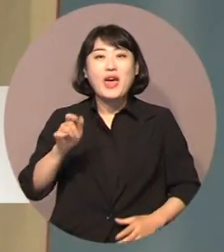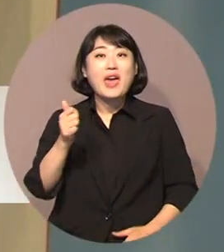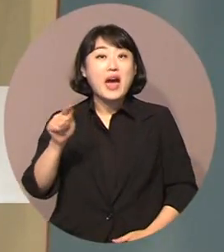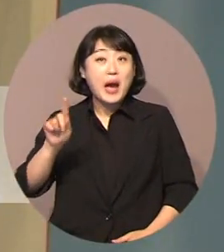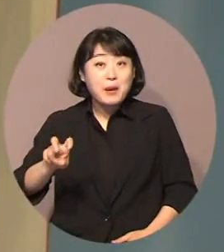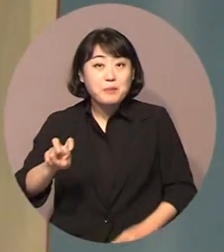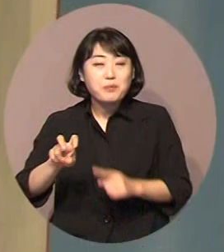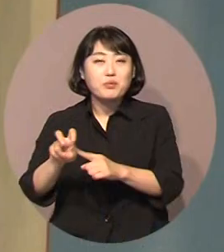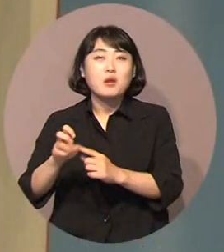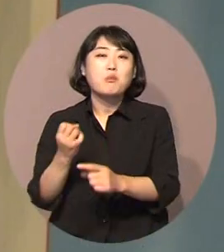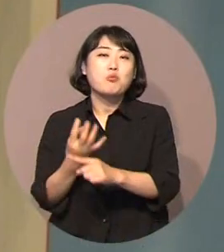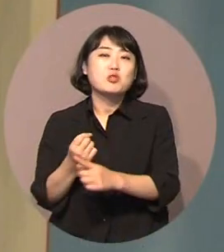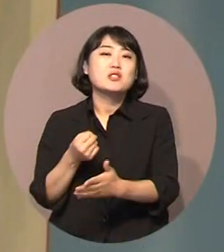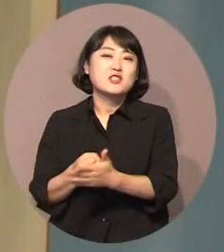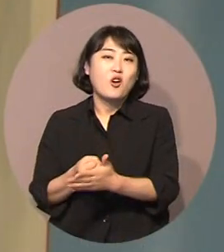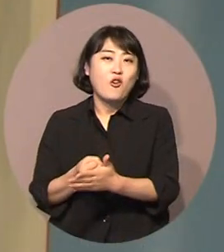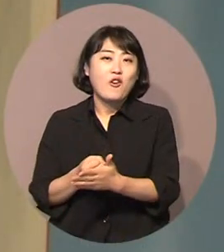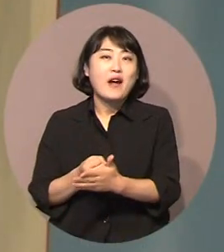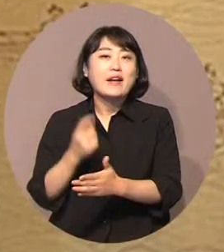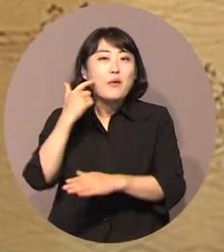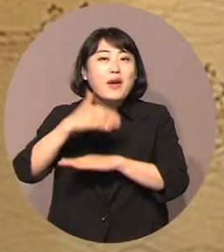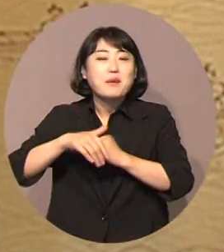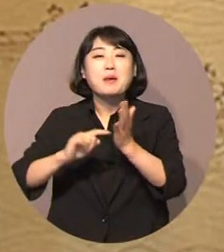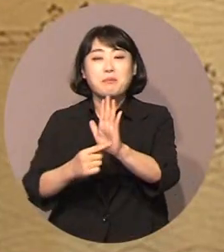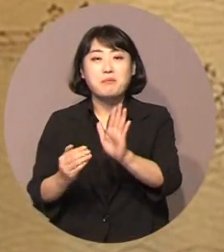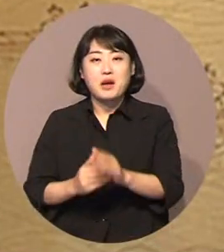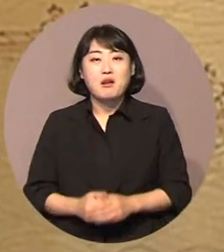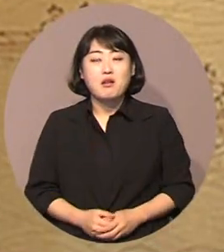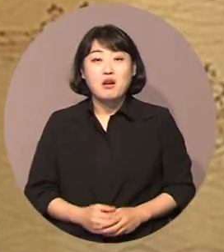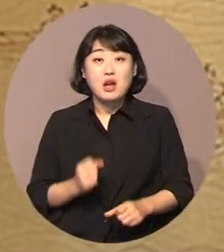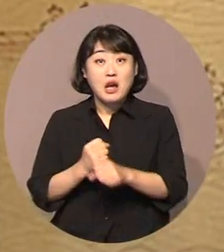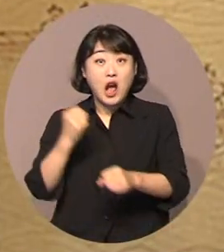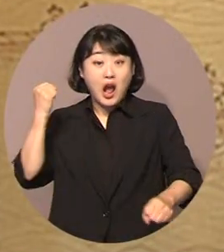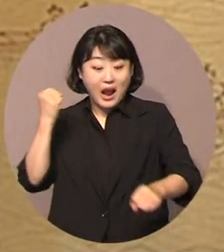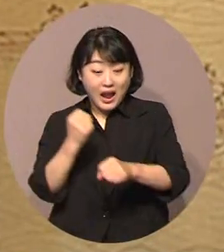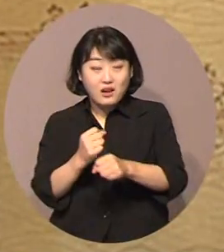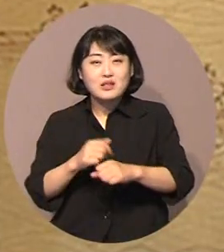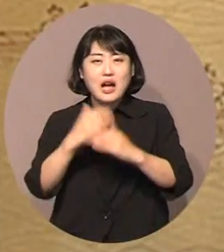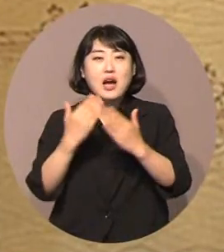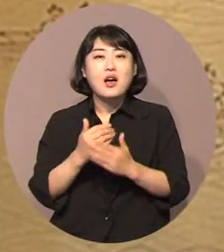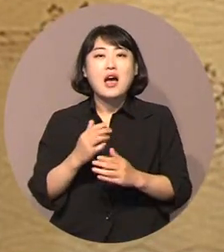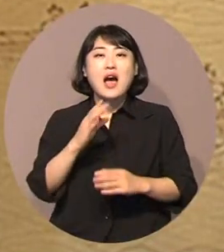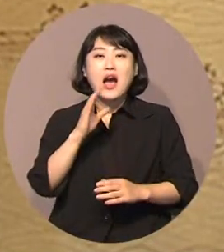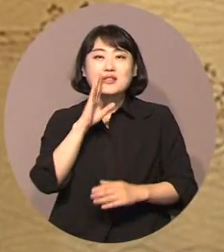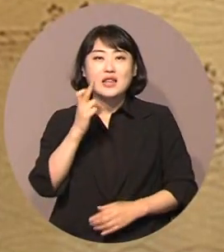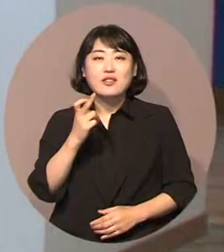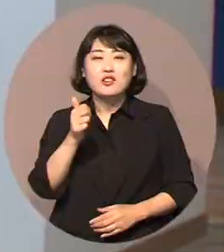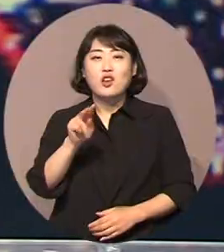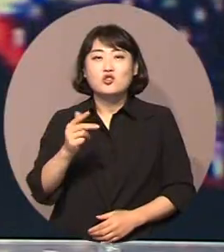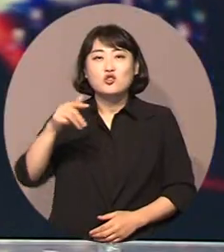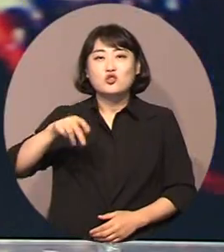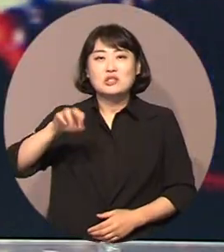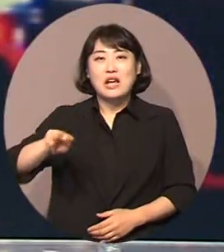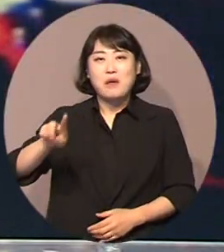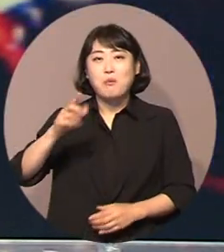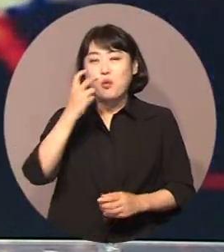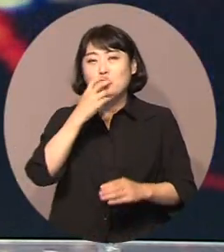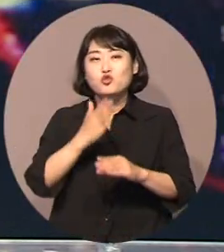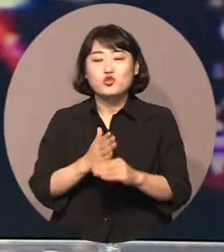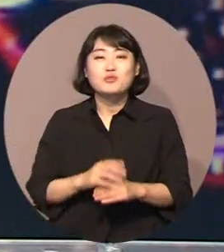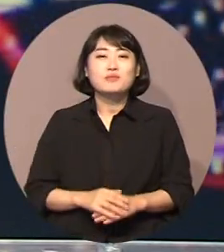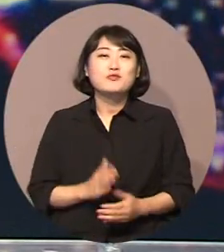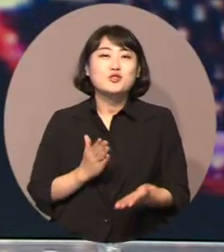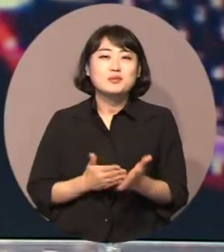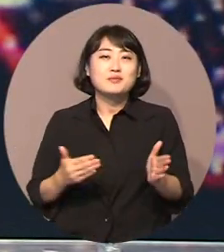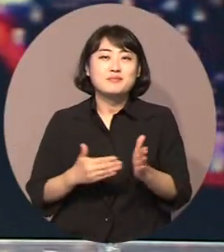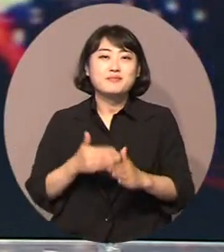보물로 지정예고 했으며 장도리 비롯한 유물은 모두 아산 현충사에 보관돼 있습니다 지금까지